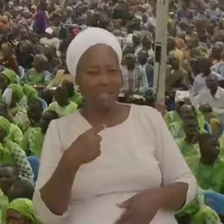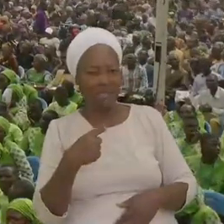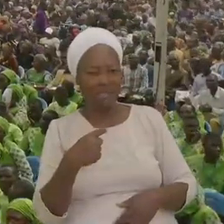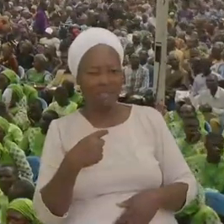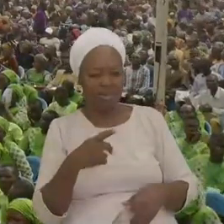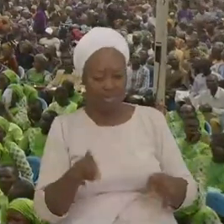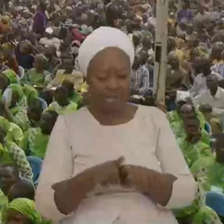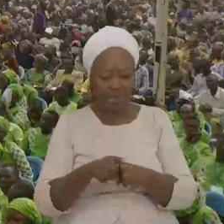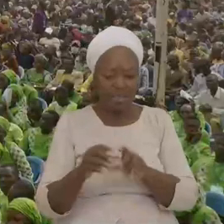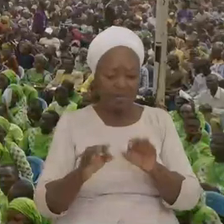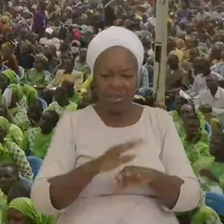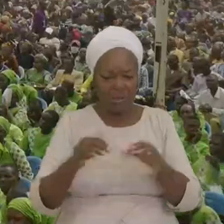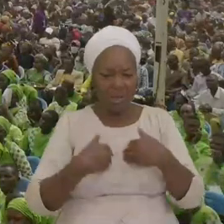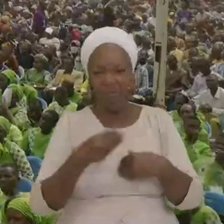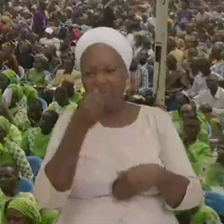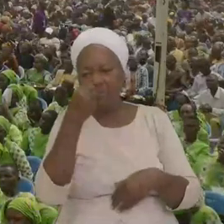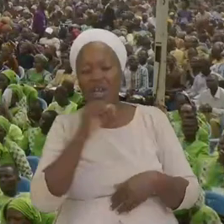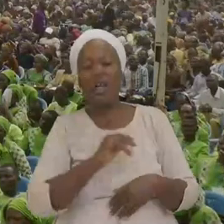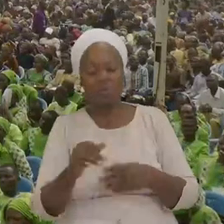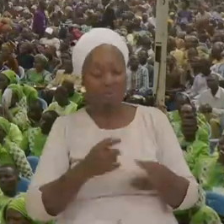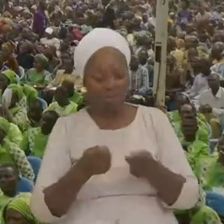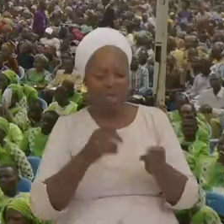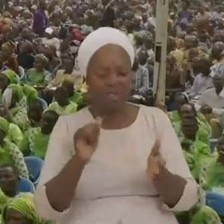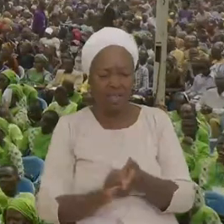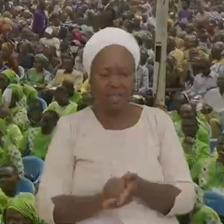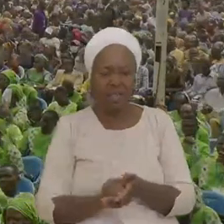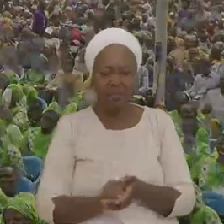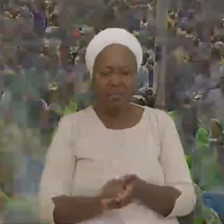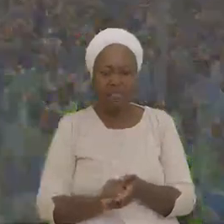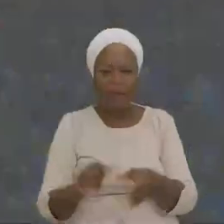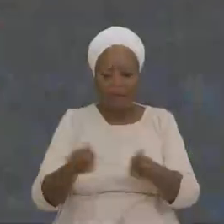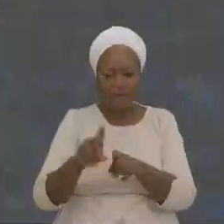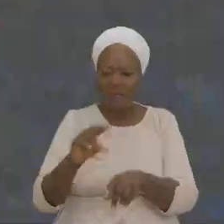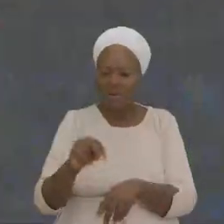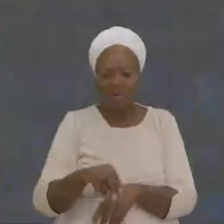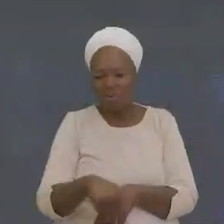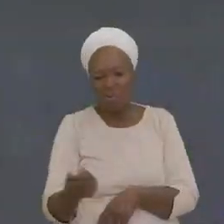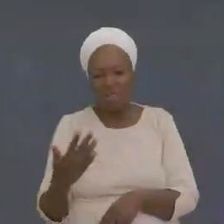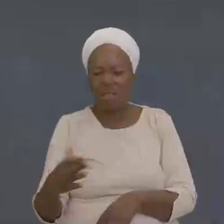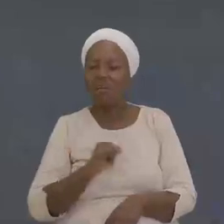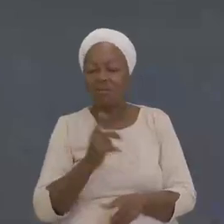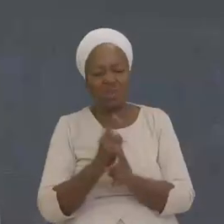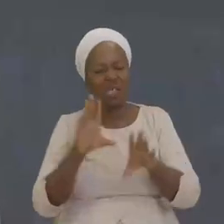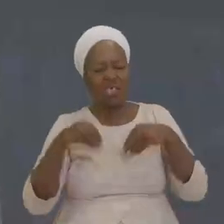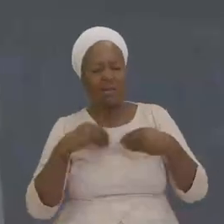que ton corps dira, même s'il n'y a pas à manger, je vais gérer l'alcool.